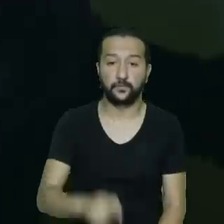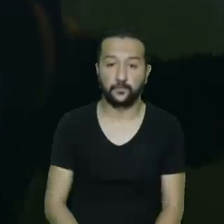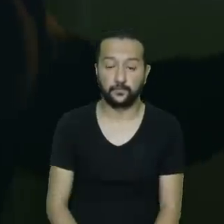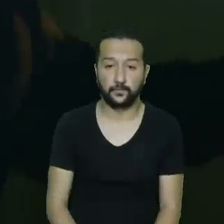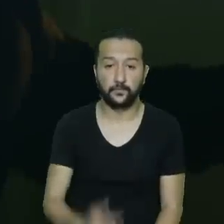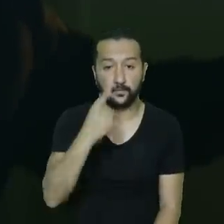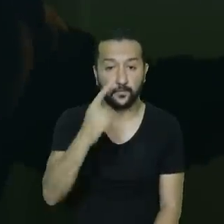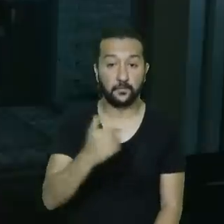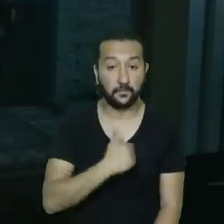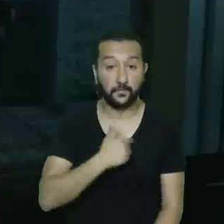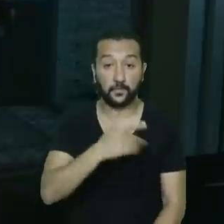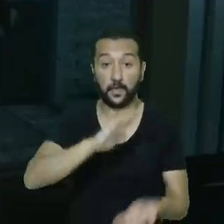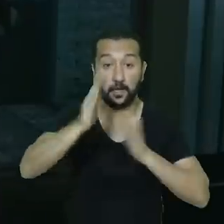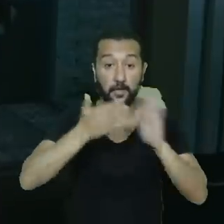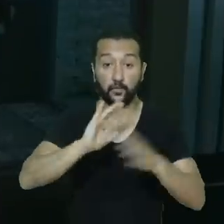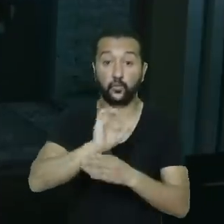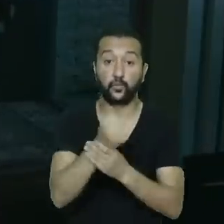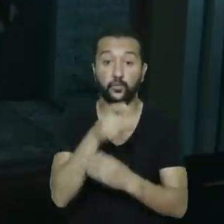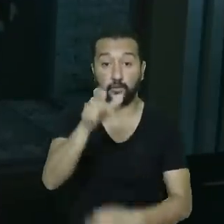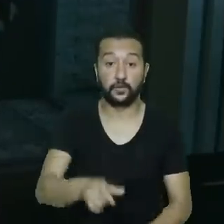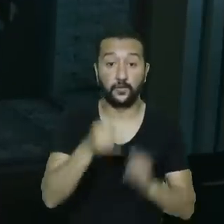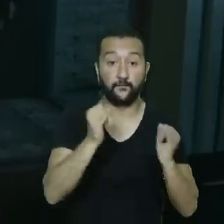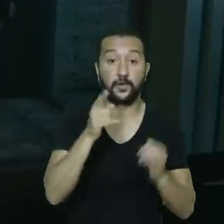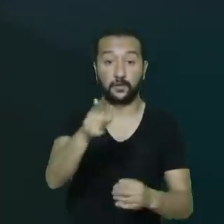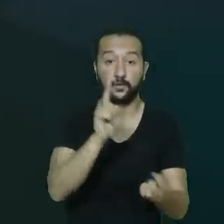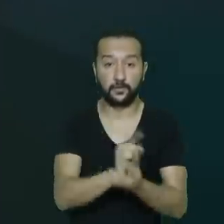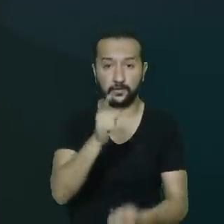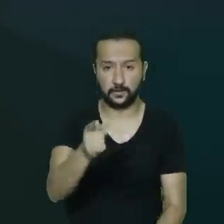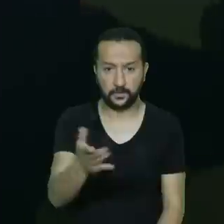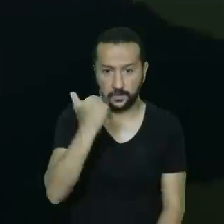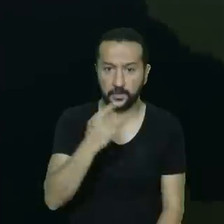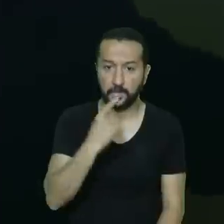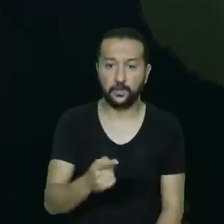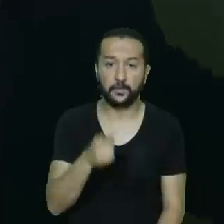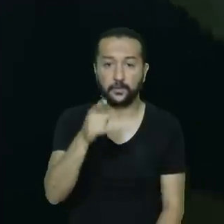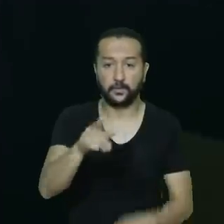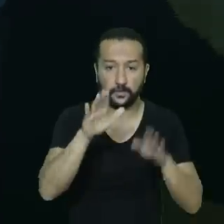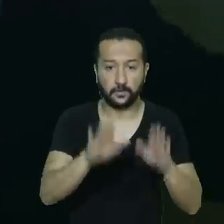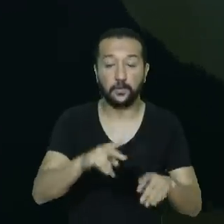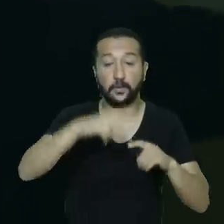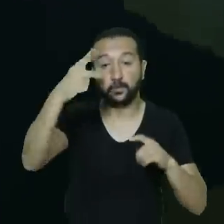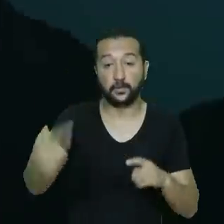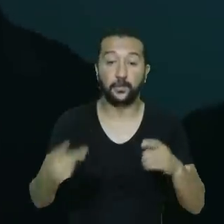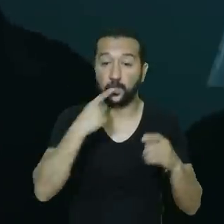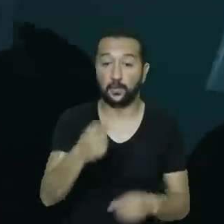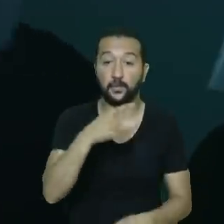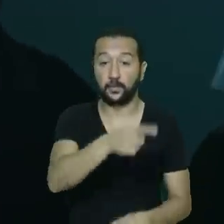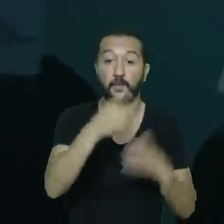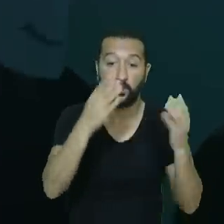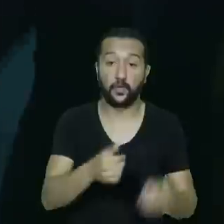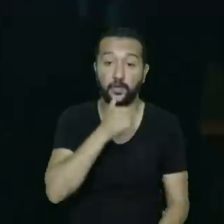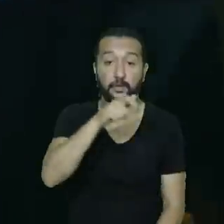var. Bak ben kara kuşak gareteciyim. Hayvan gibi dağırım size ha. Gelsene lan. Damdan düştü dangıdak. Adam